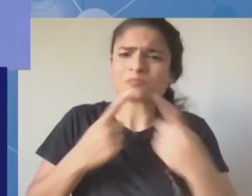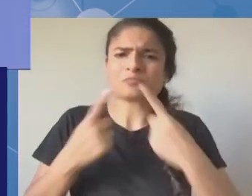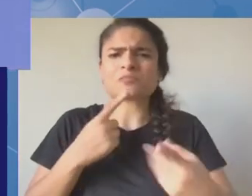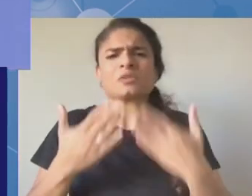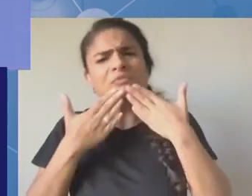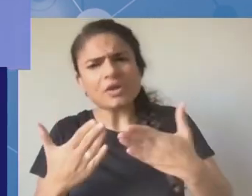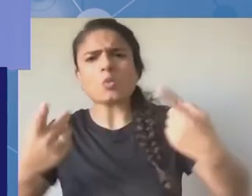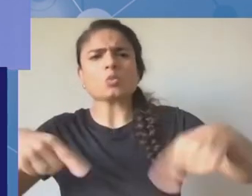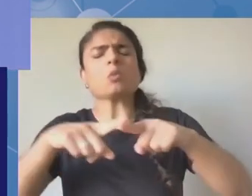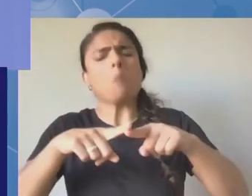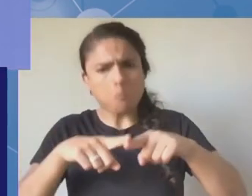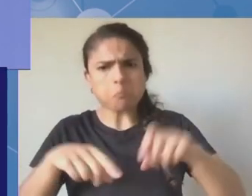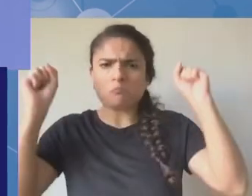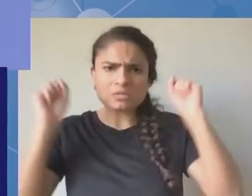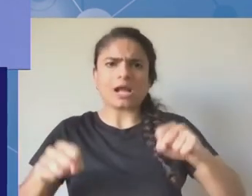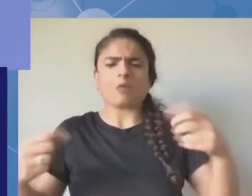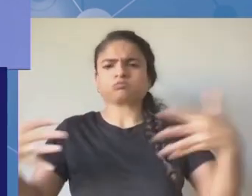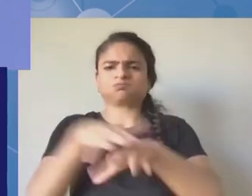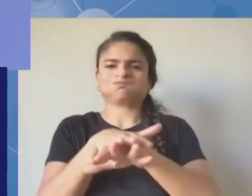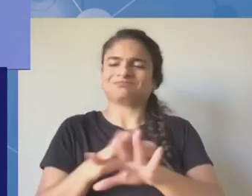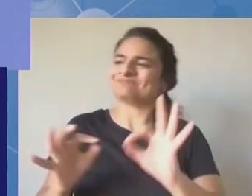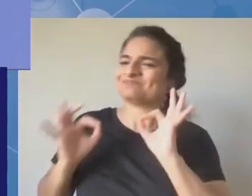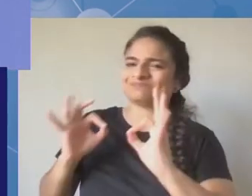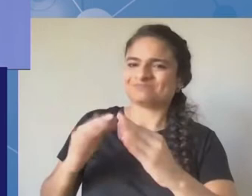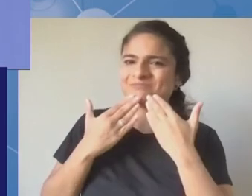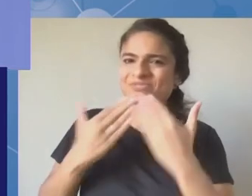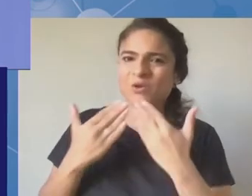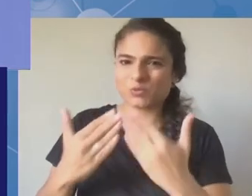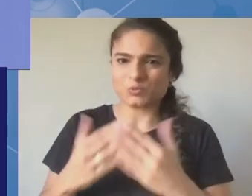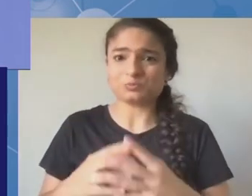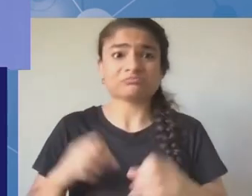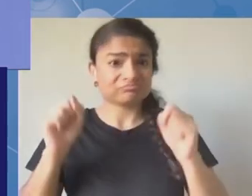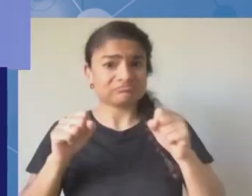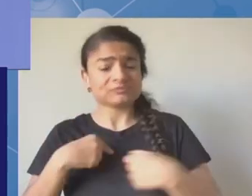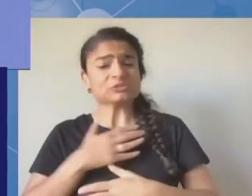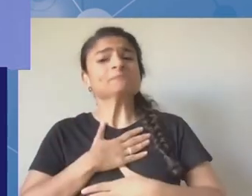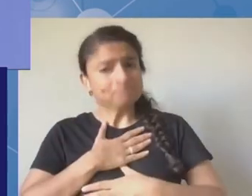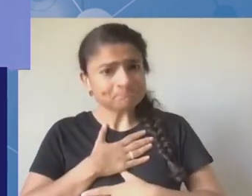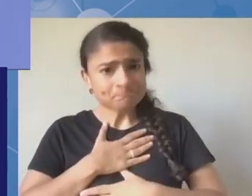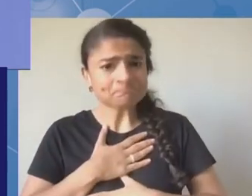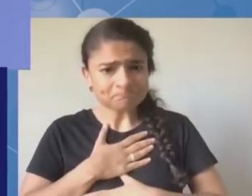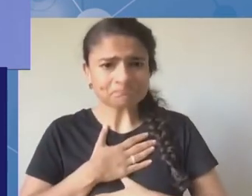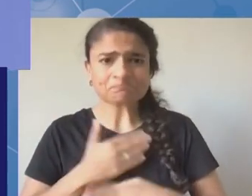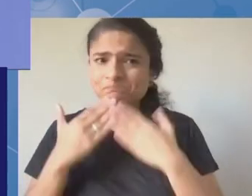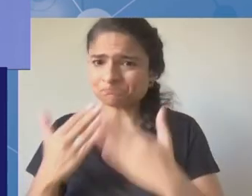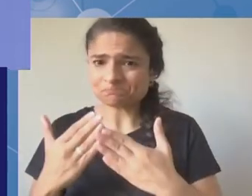الصعبة حول مستقبلنا الرقمي. شكرا لكل من ساهم في ذلك. شكرا